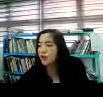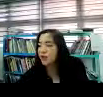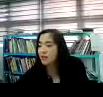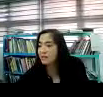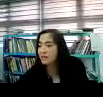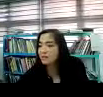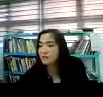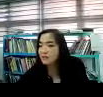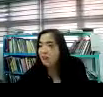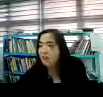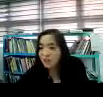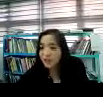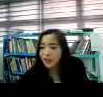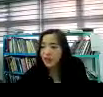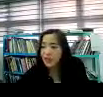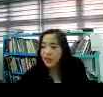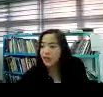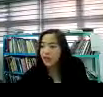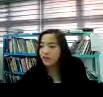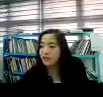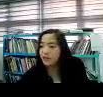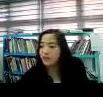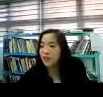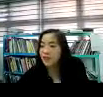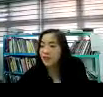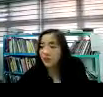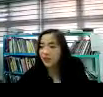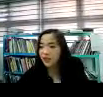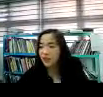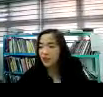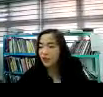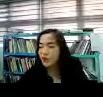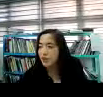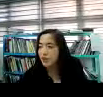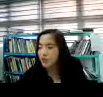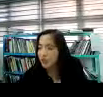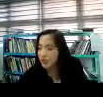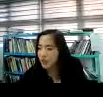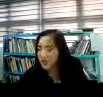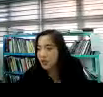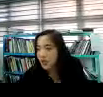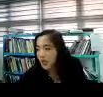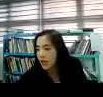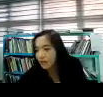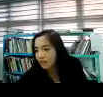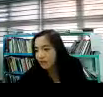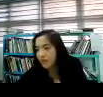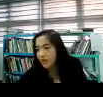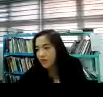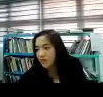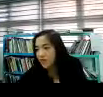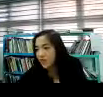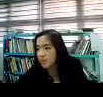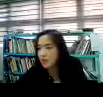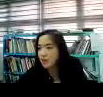yung server ng ating Scinet. Ano po? So, dito siya nakakita sa eLive.